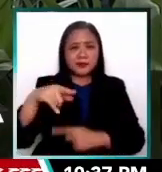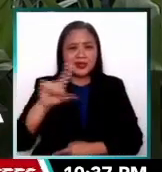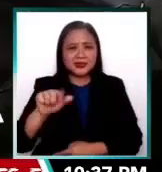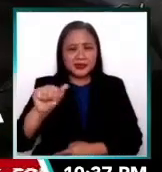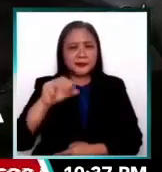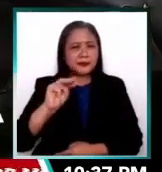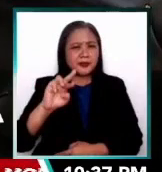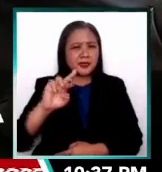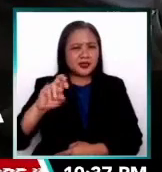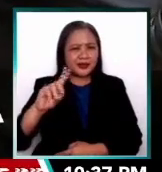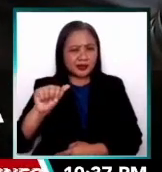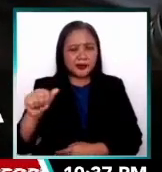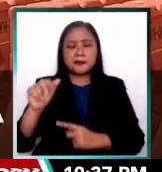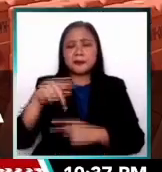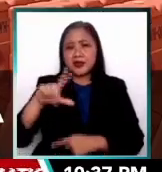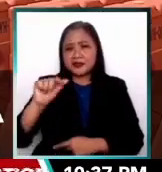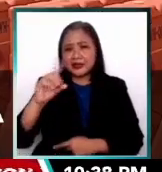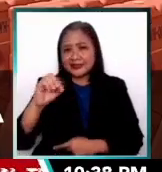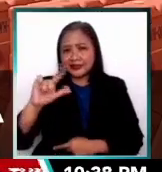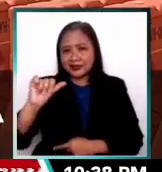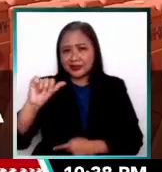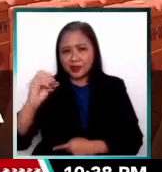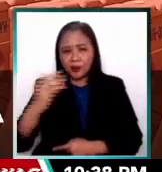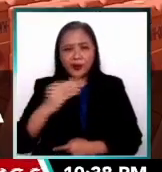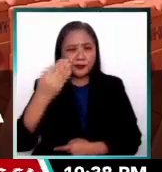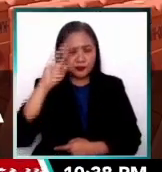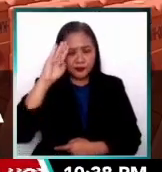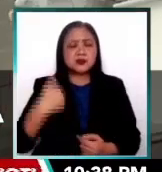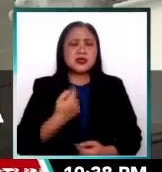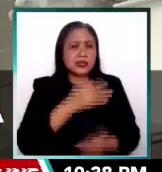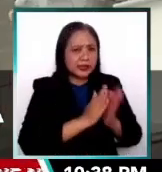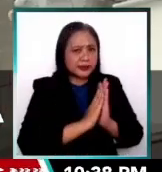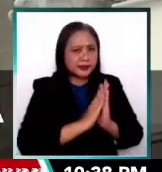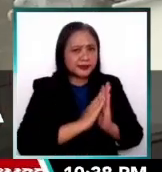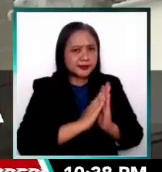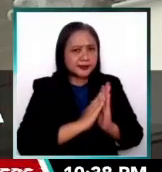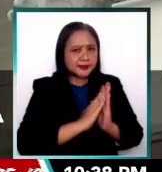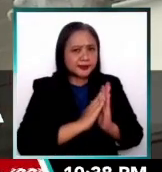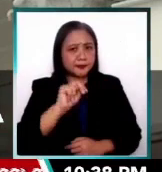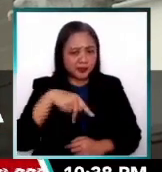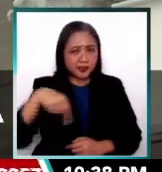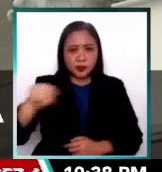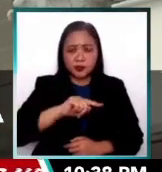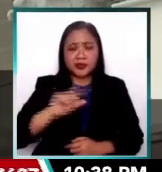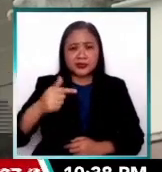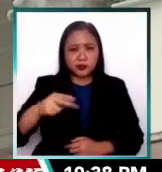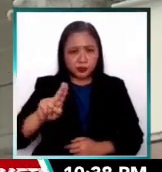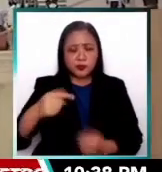at Liwasang Bonifacio. Nakiusap din ang PNP sa mga lokal na pamahalaan na malapit sa Maynila na magdeklara na rin ng